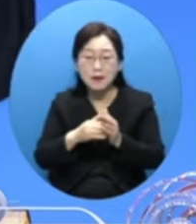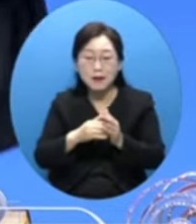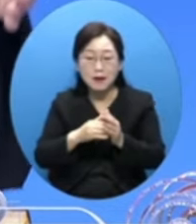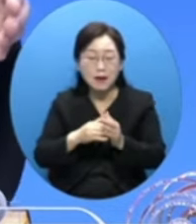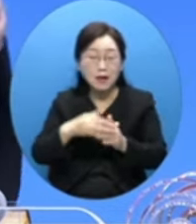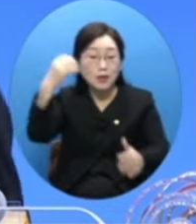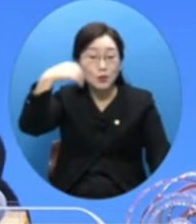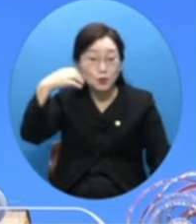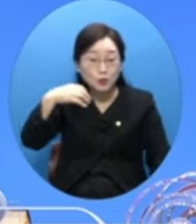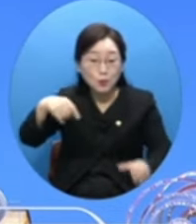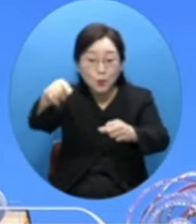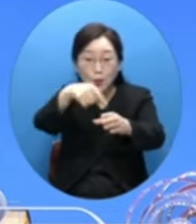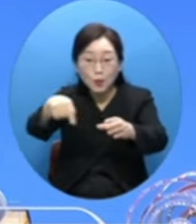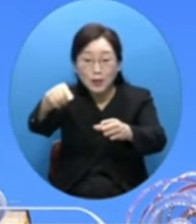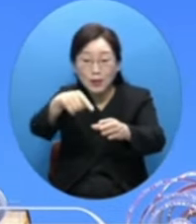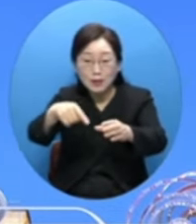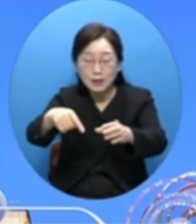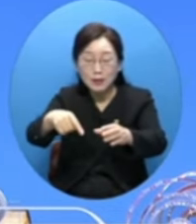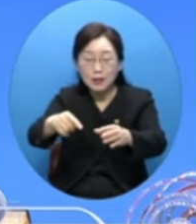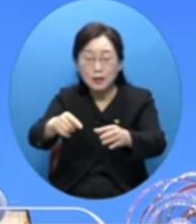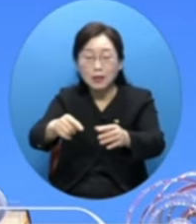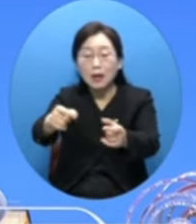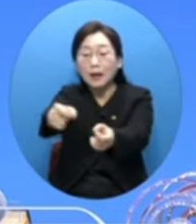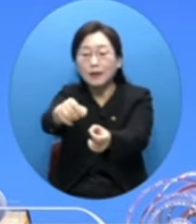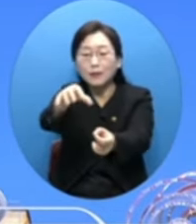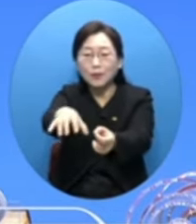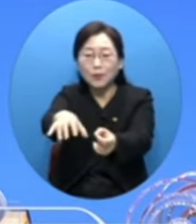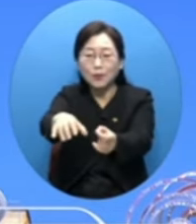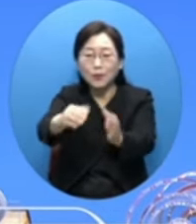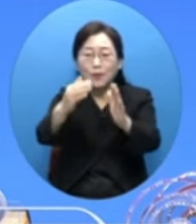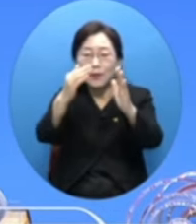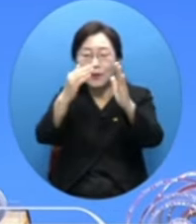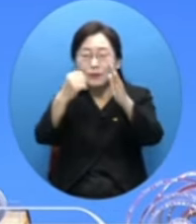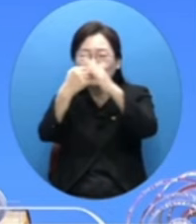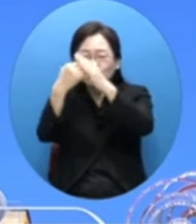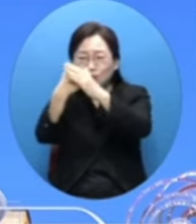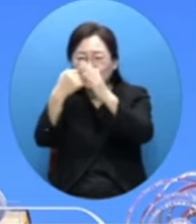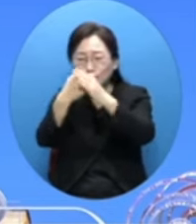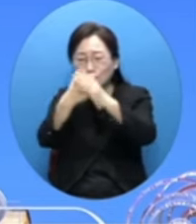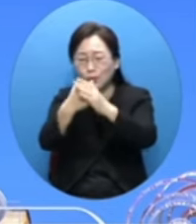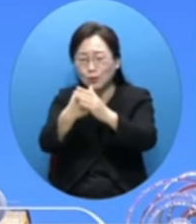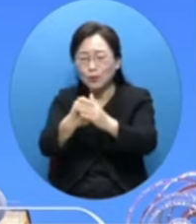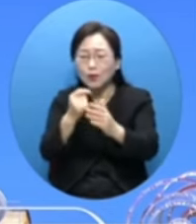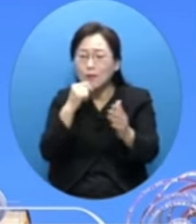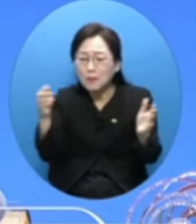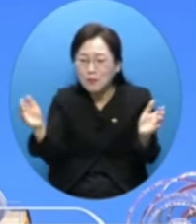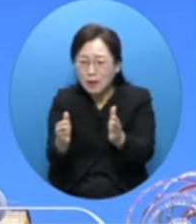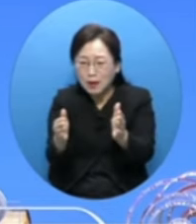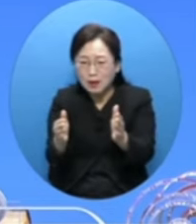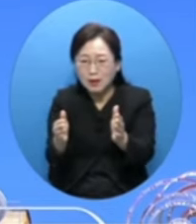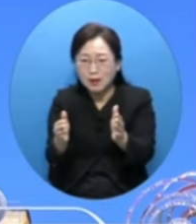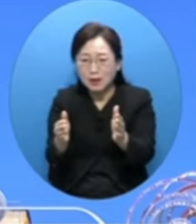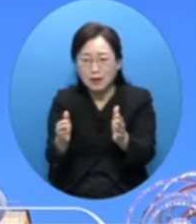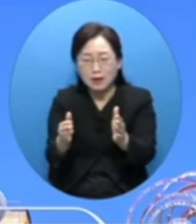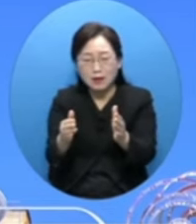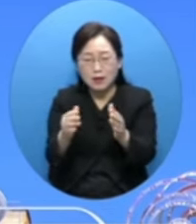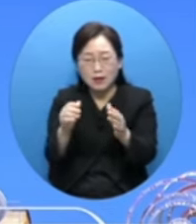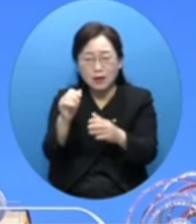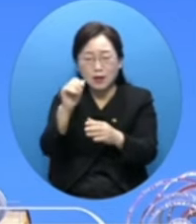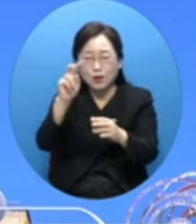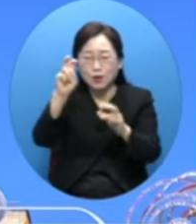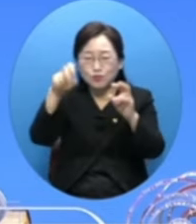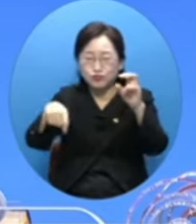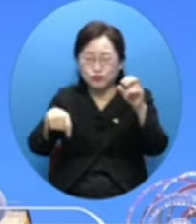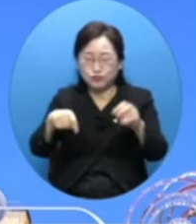않은 곳에 주택 한 구석 구석에 한 서너 평 이렇게 벽을 둘러서 모가집에 살고 계셨습니다.